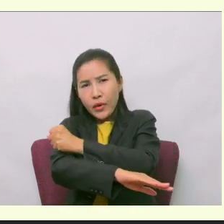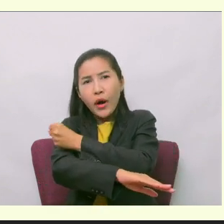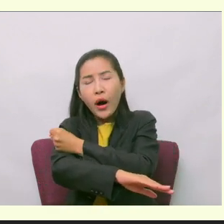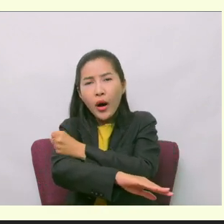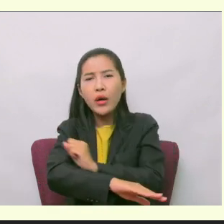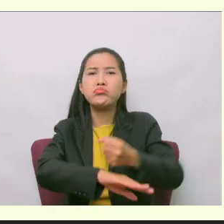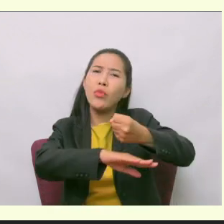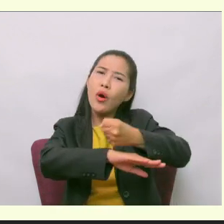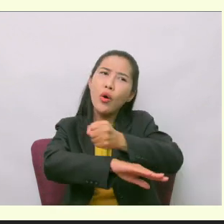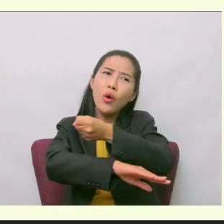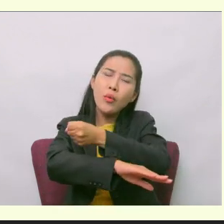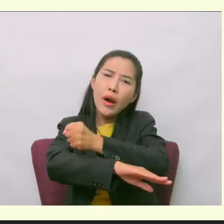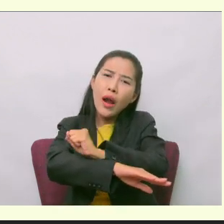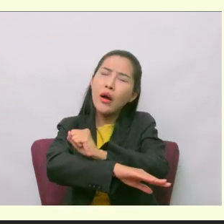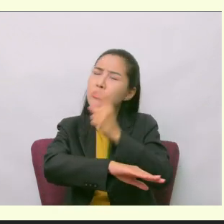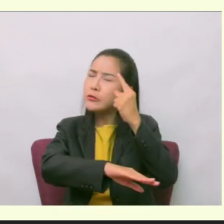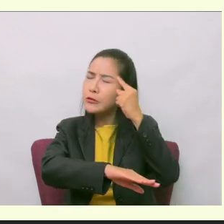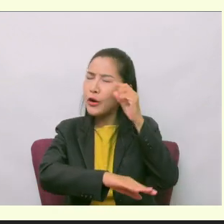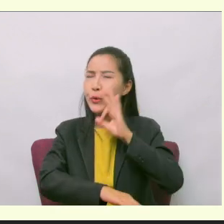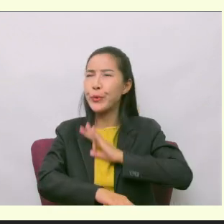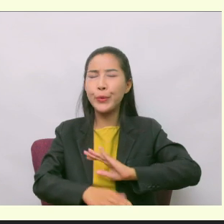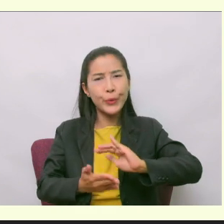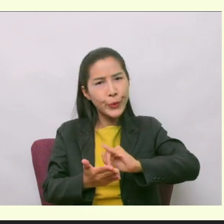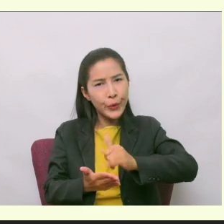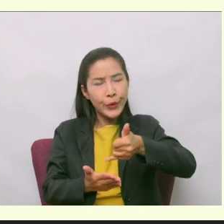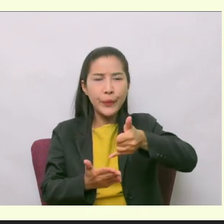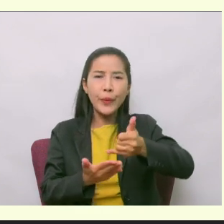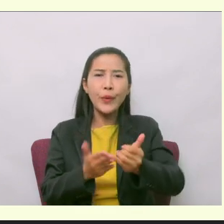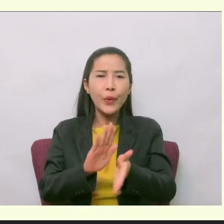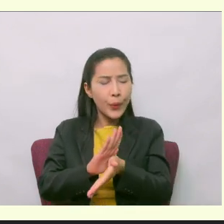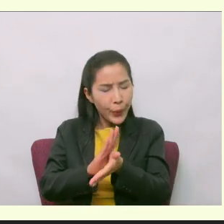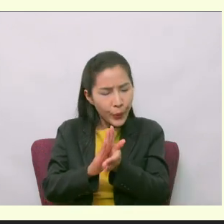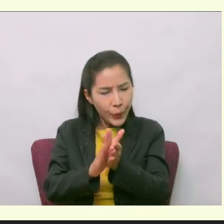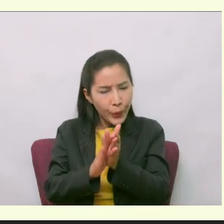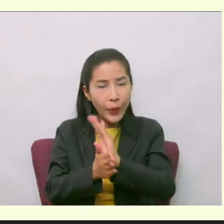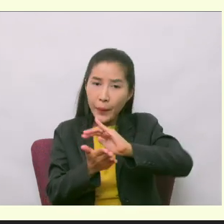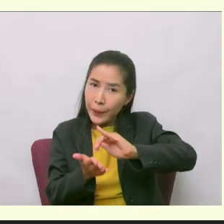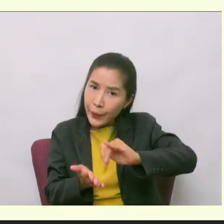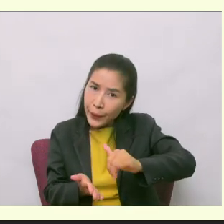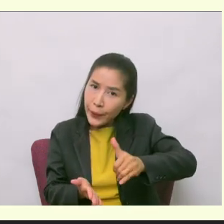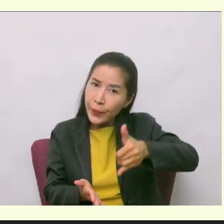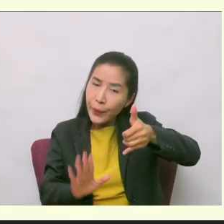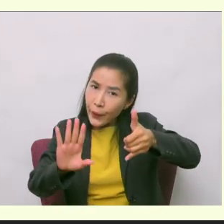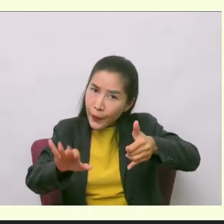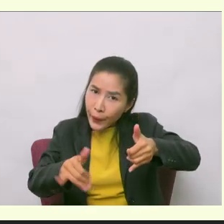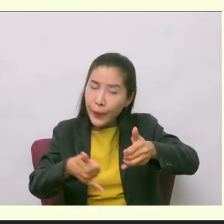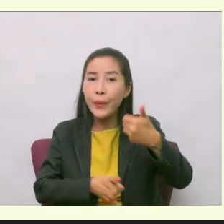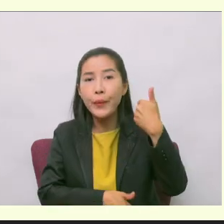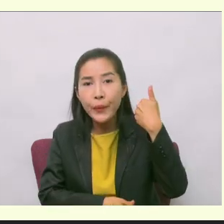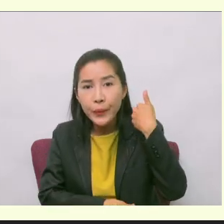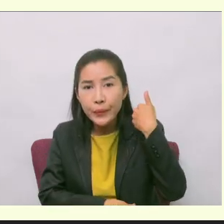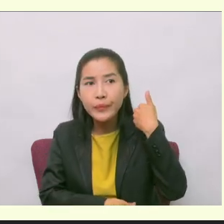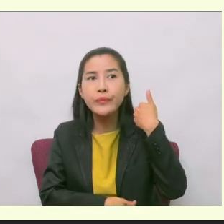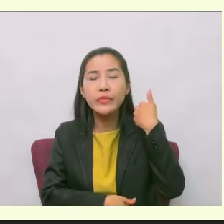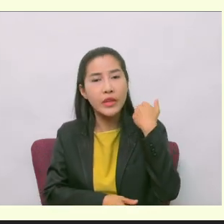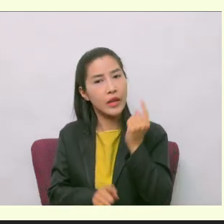แล้วเขาดีขึ้นหรือเปล่ามีการเปลี่ยนแปลงไปในทางที่ดีขึ้นหรือเปล่านั่นก็คือจะต้องมีในเรื่องของการติดตามประ